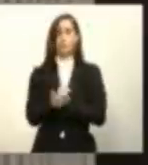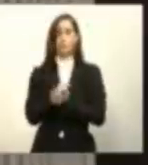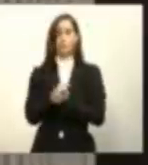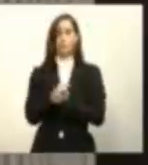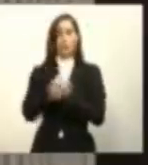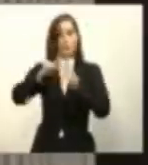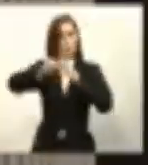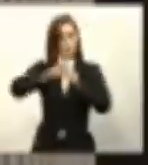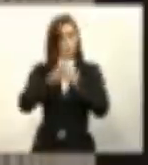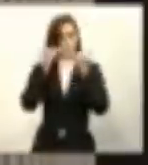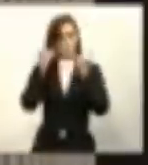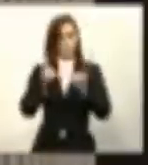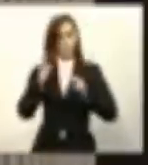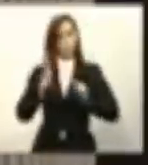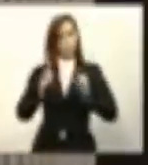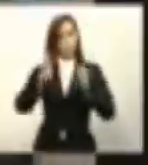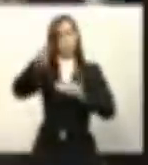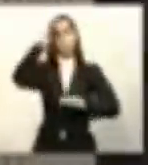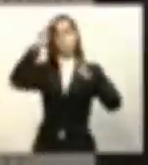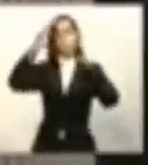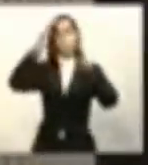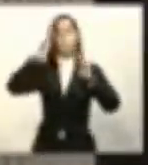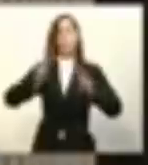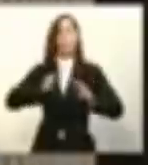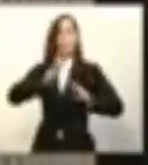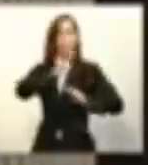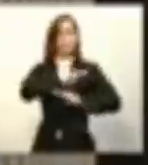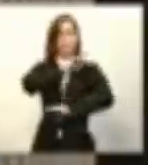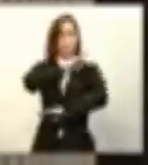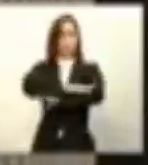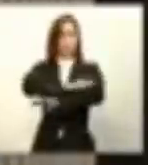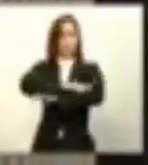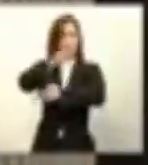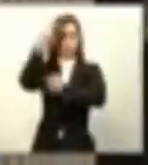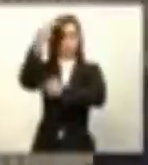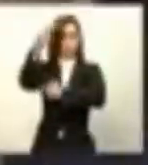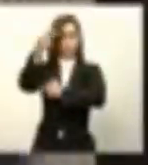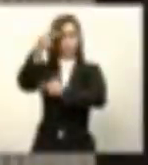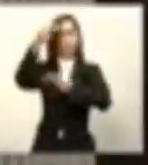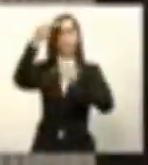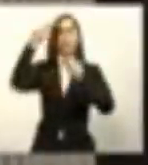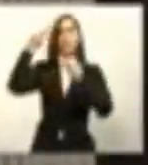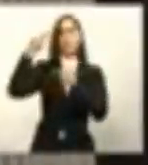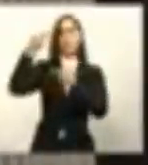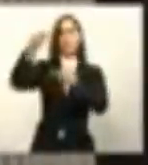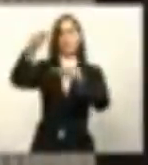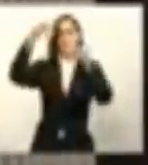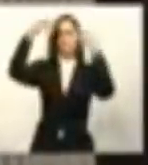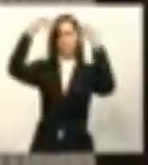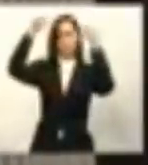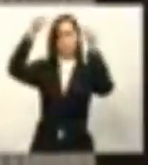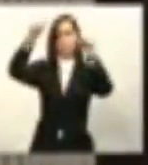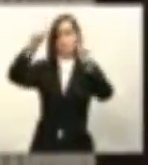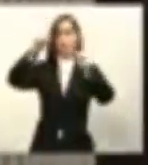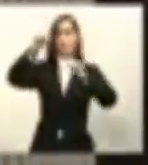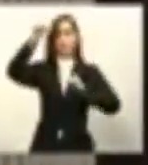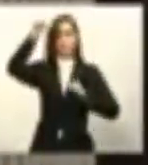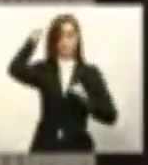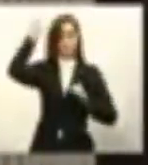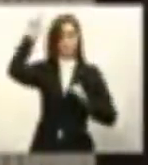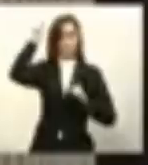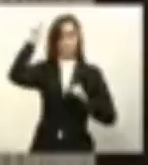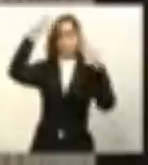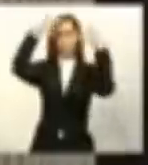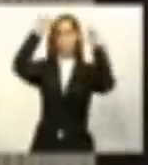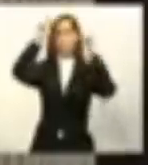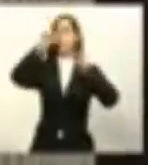à quoi ça que des pays ça y arrivé sien et nous te content notre ensemble avec vous nous content retrouver une autre